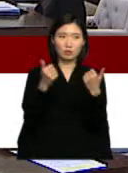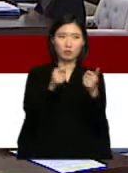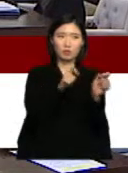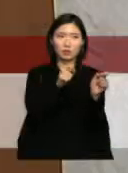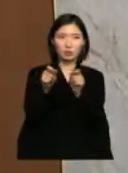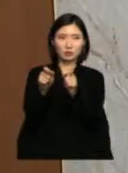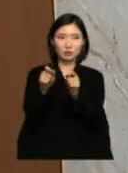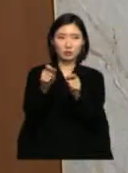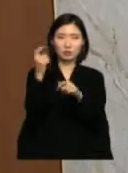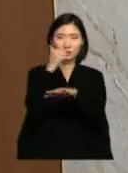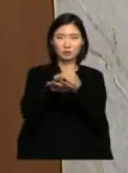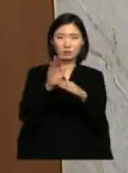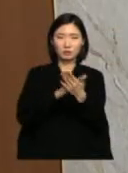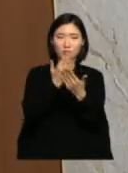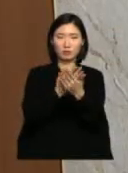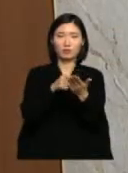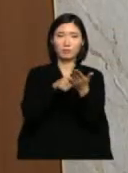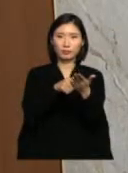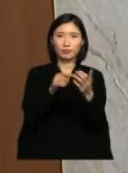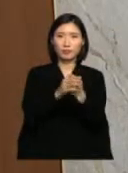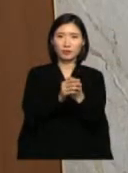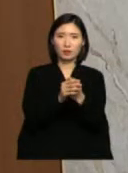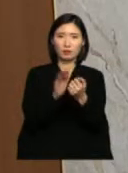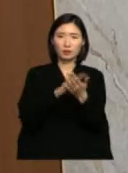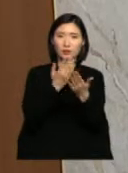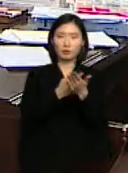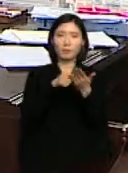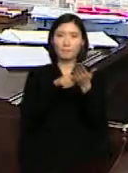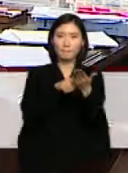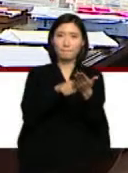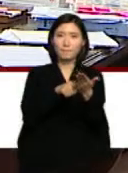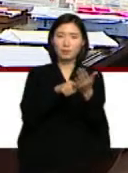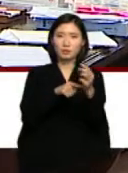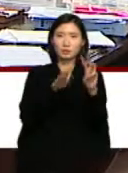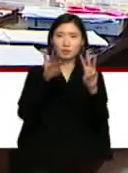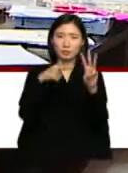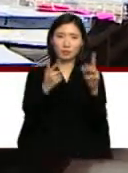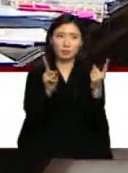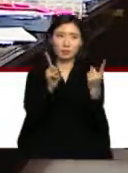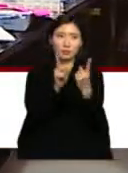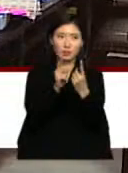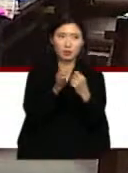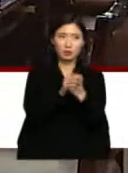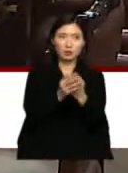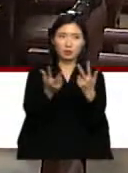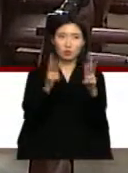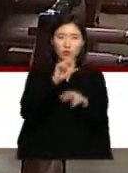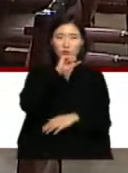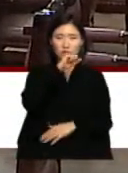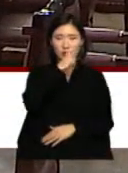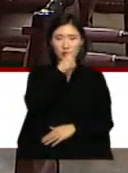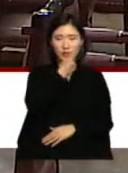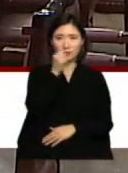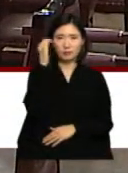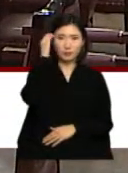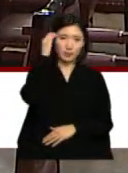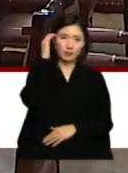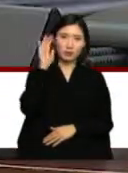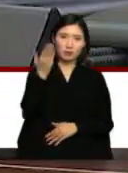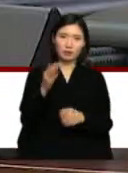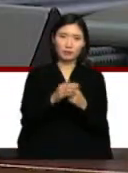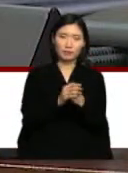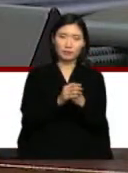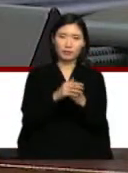제출되어 의사일정 변경만 세 번째. 이번에는 서소문 공원 사업 예산이 발목을 잡았습니다. 지난